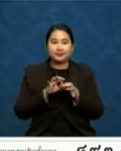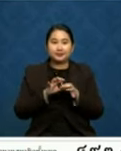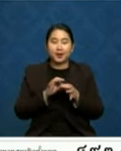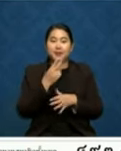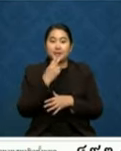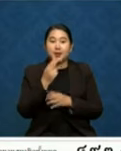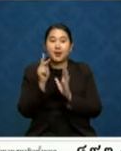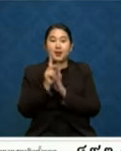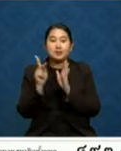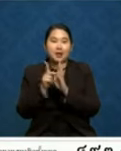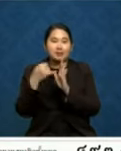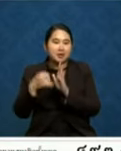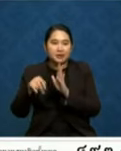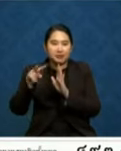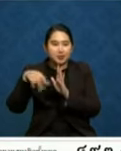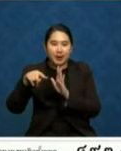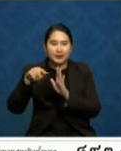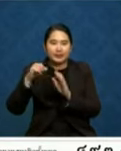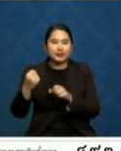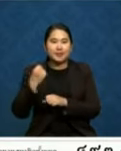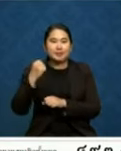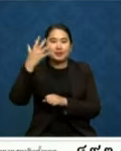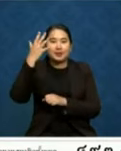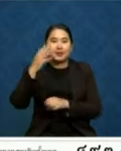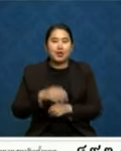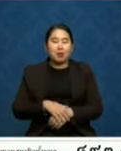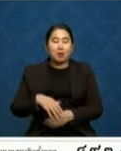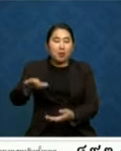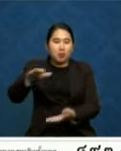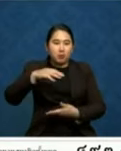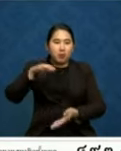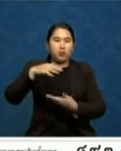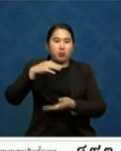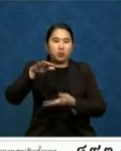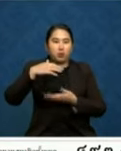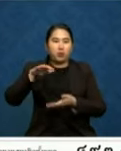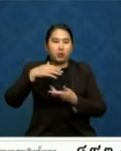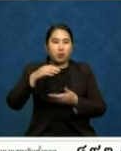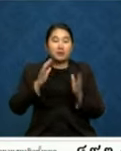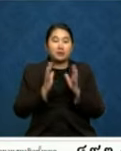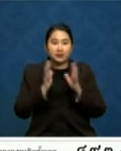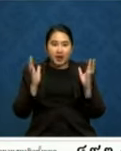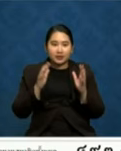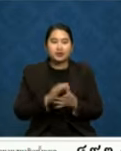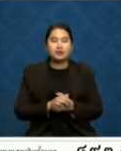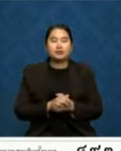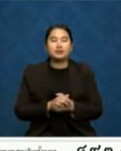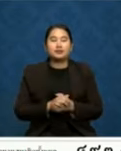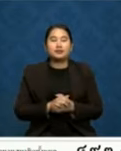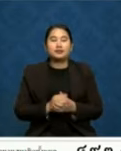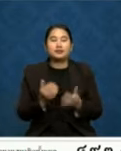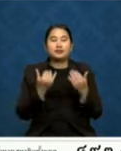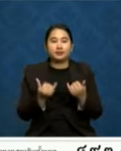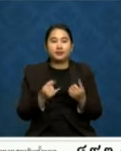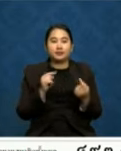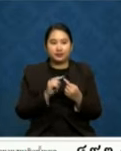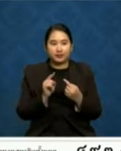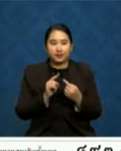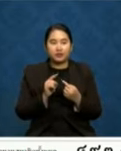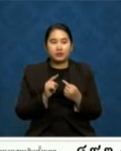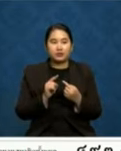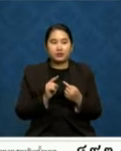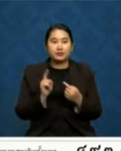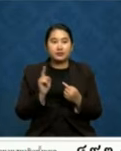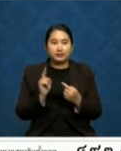บุหรี่เถื่อนได้นะครับยังปล่อยให้มีการทะลักเข้ามาแบบนี้นะครับยังในปัจจัยการผลิตของราษฎร